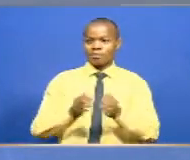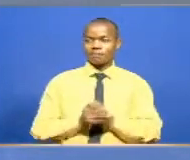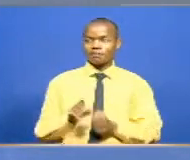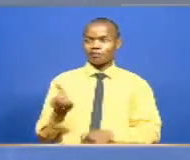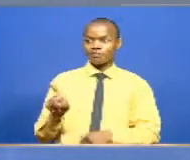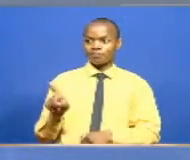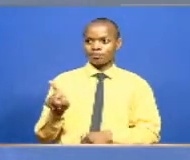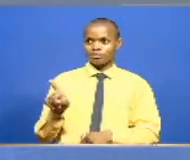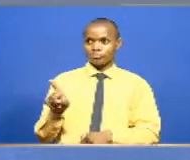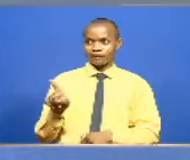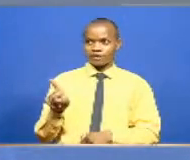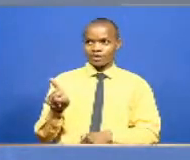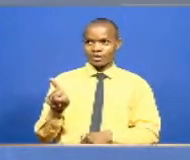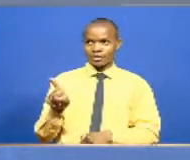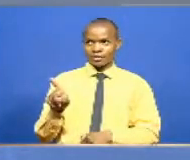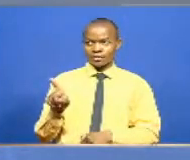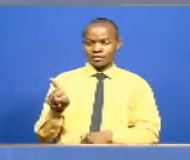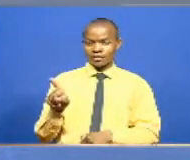ya Kiambu.